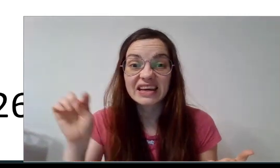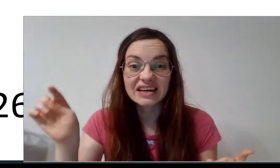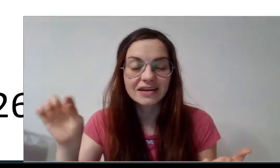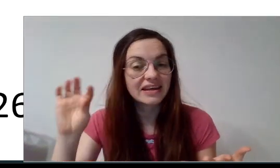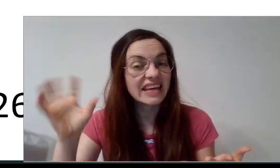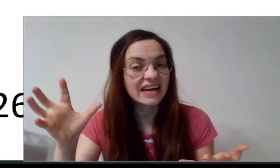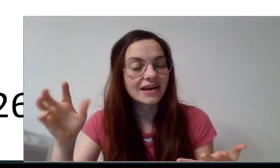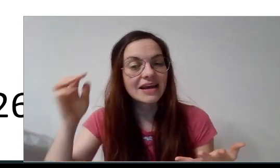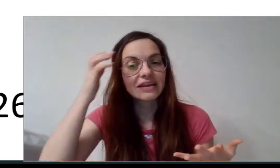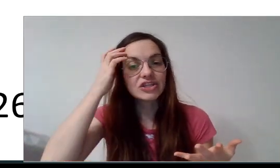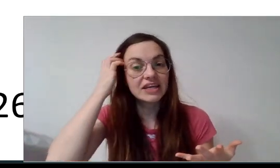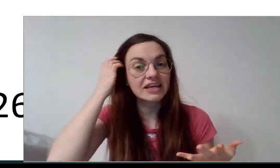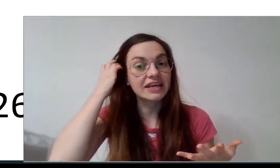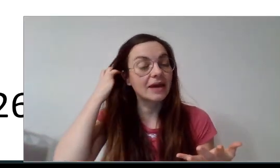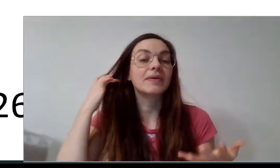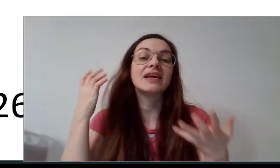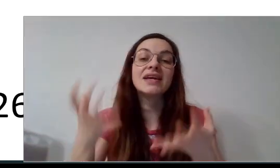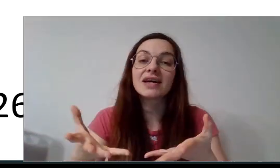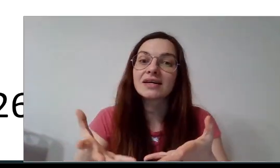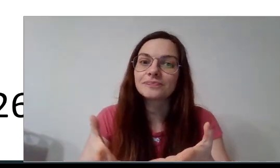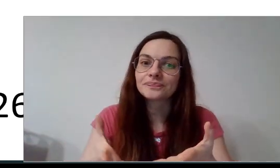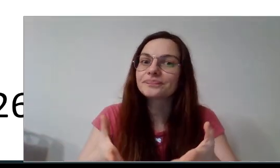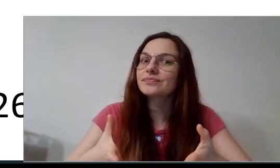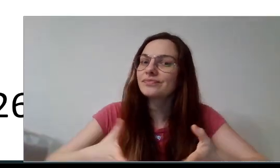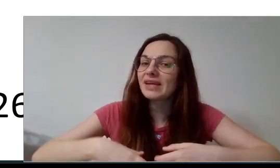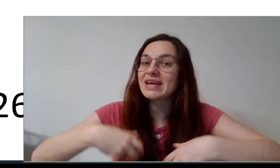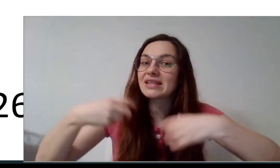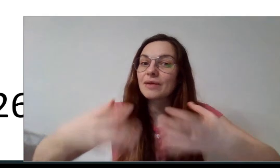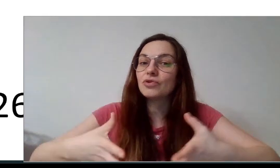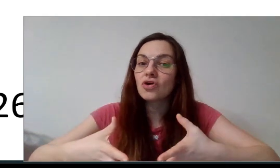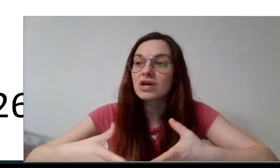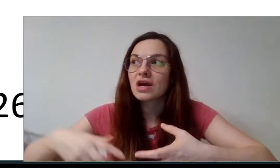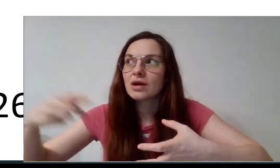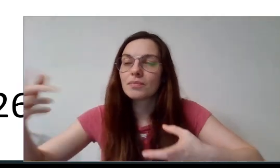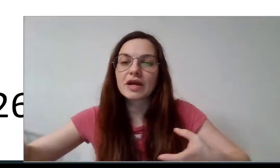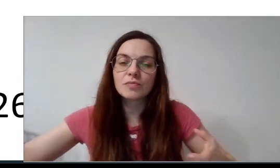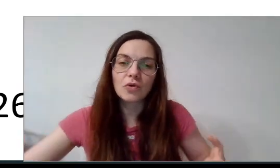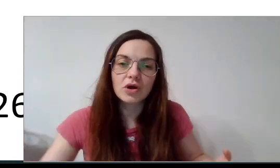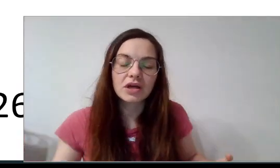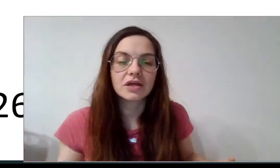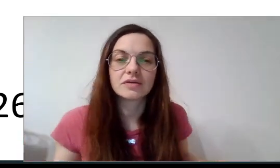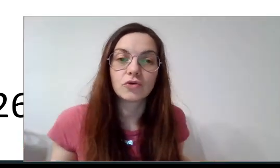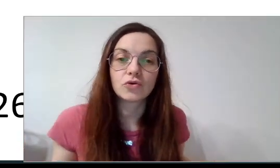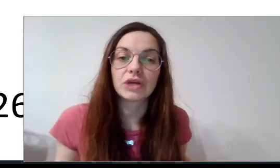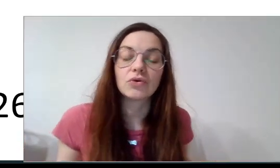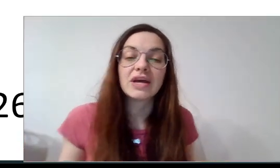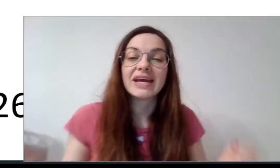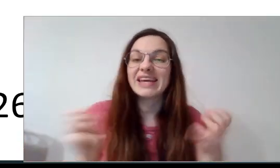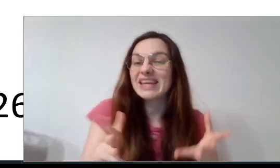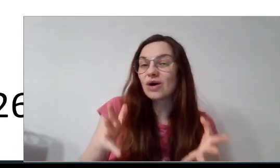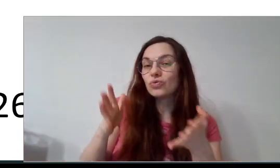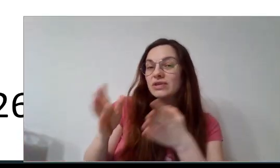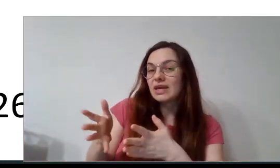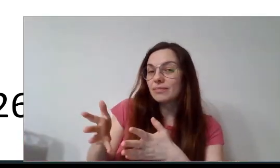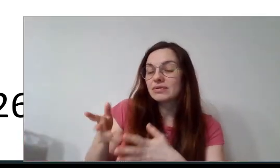Ich r. Ja. Znači, ich gebe ihr, ja dajem njoj, mein Buch, moju knjigu.